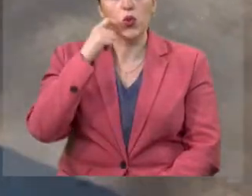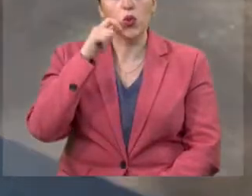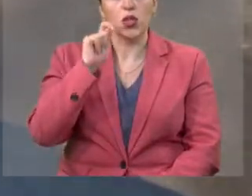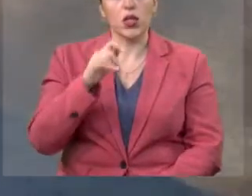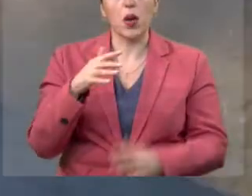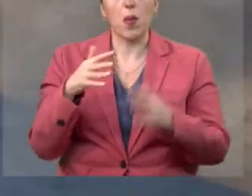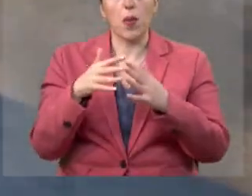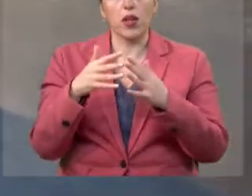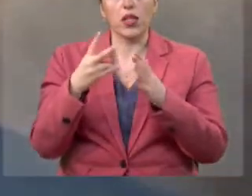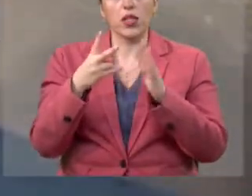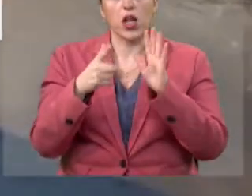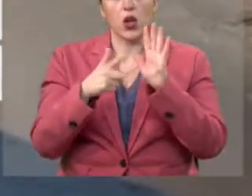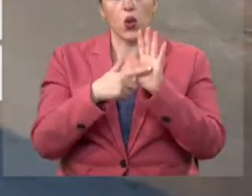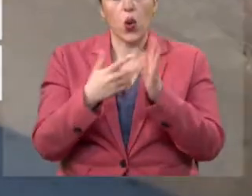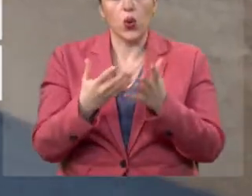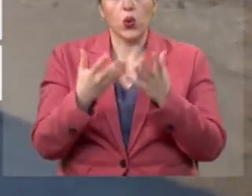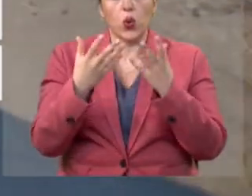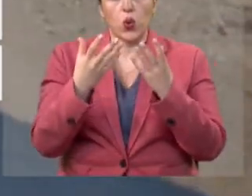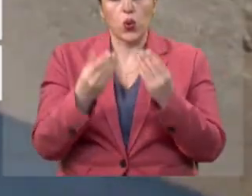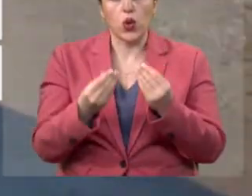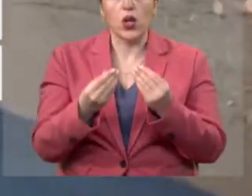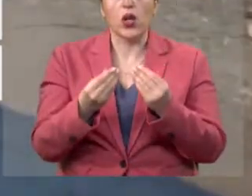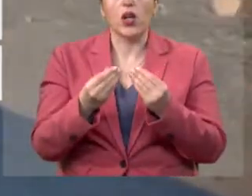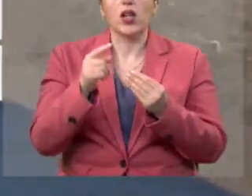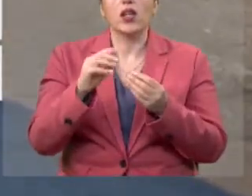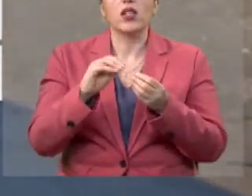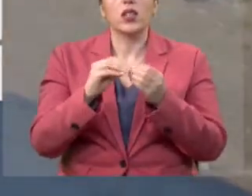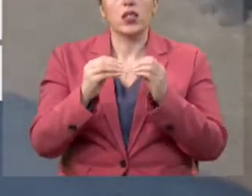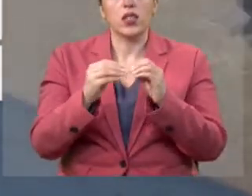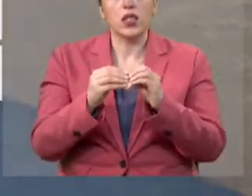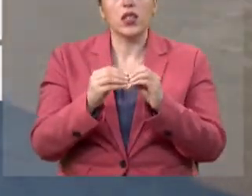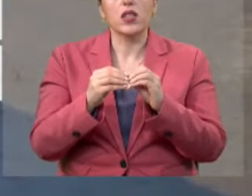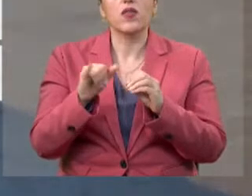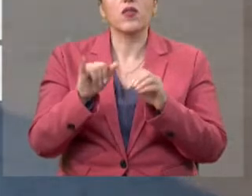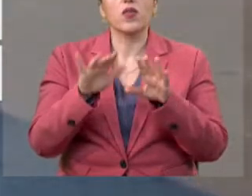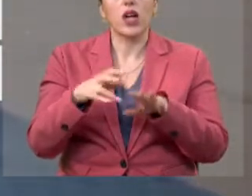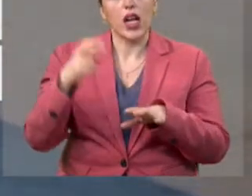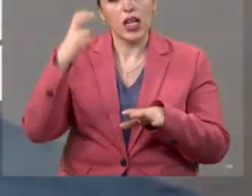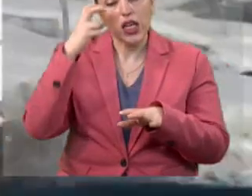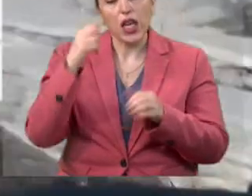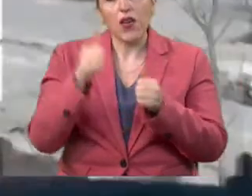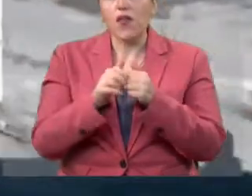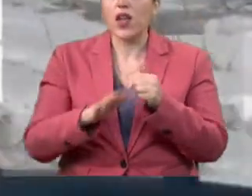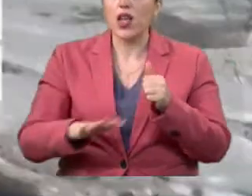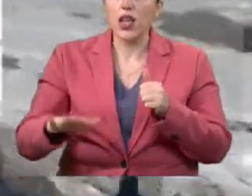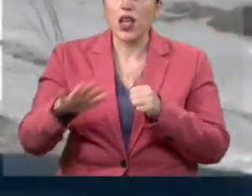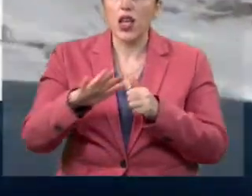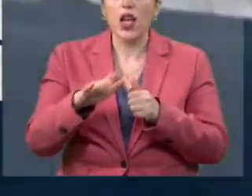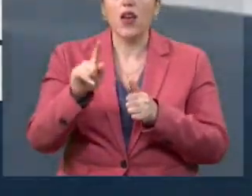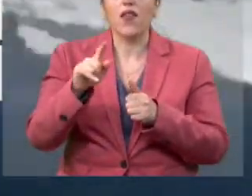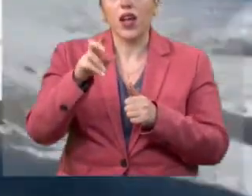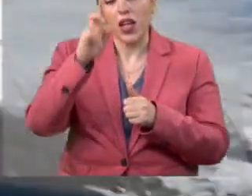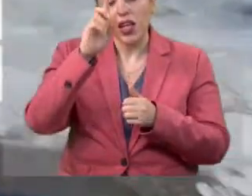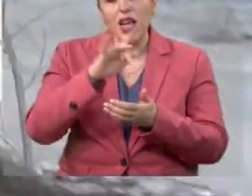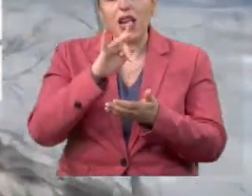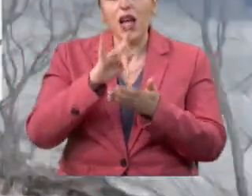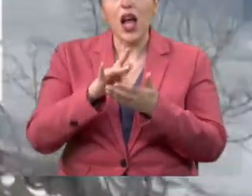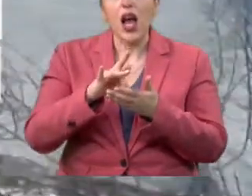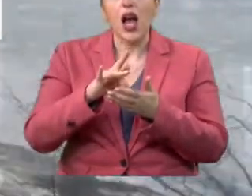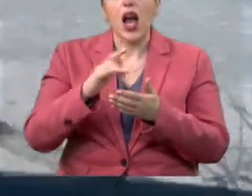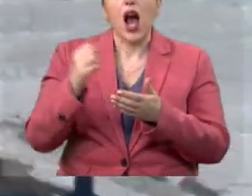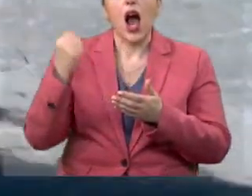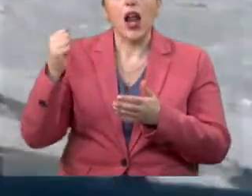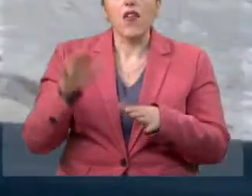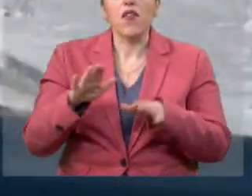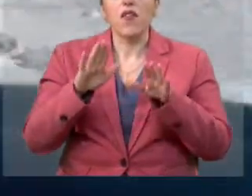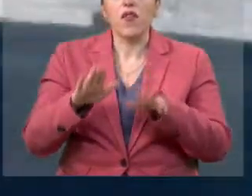Ռուս-ուկրաինական պատերազմի 27-րդ օրը հիմնական իրադարձությունները ծավալվում են Կիևի մերձակայքում և երկրի արևելքում։ Ուկրաինայի զինված